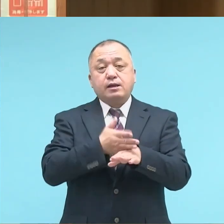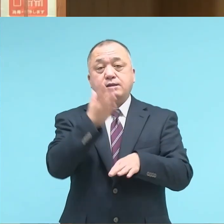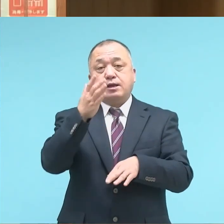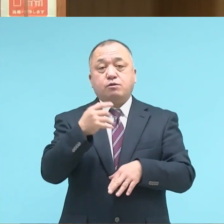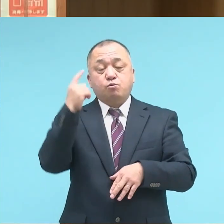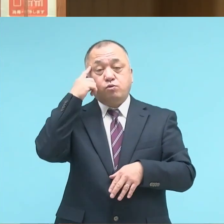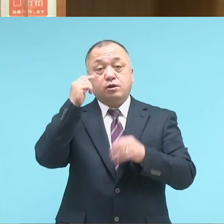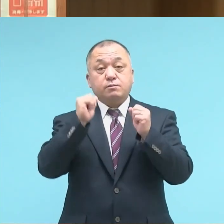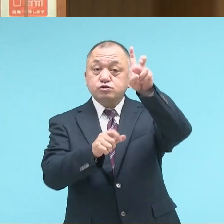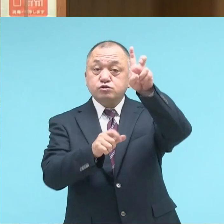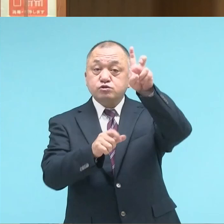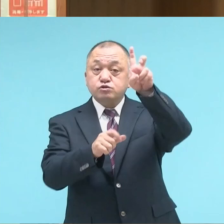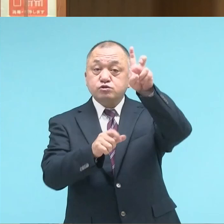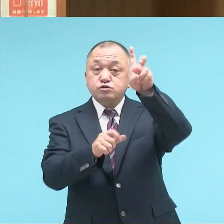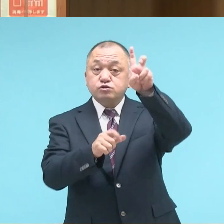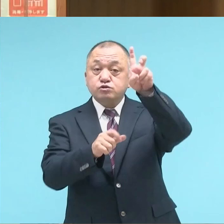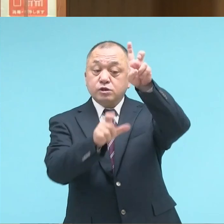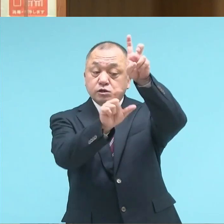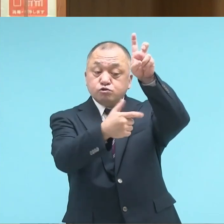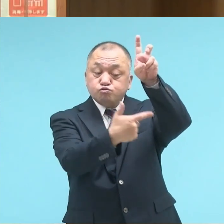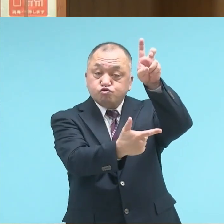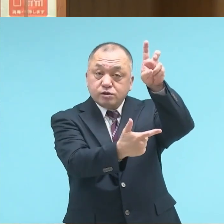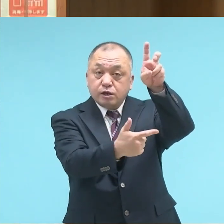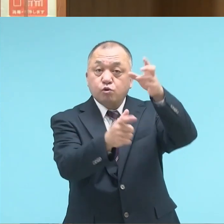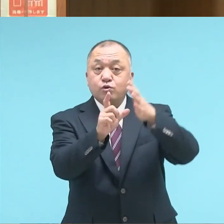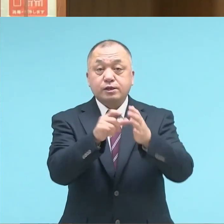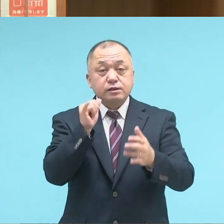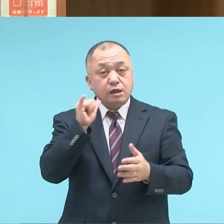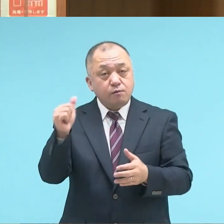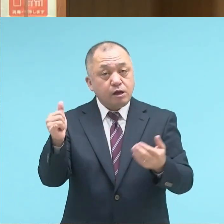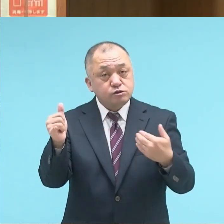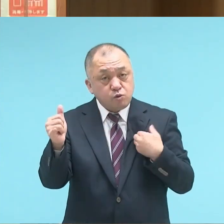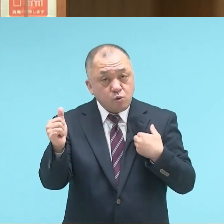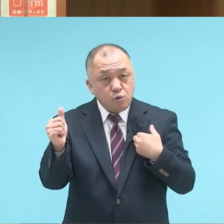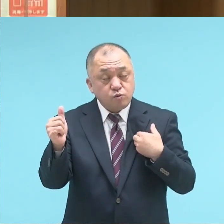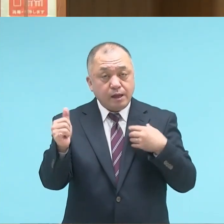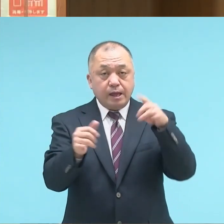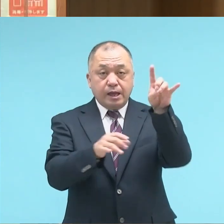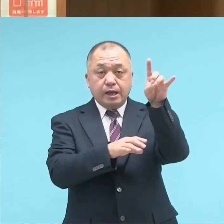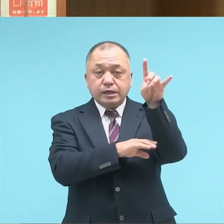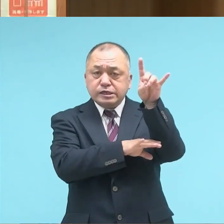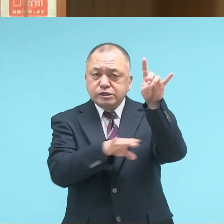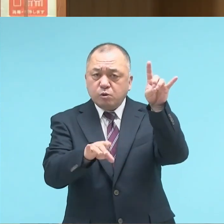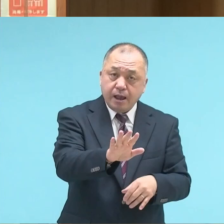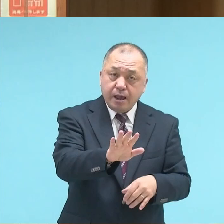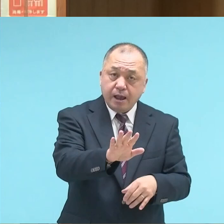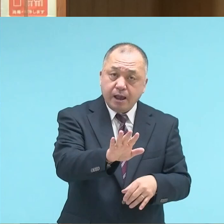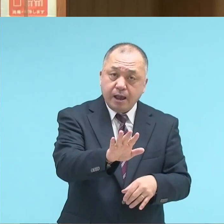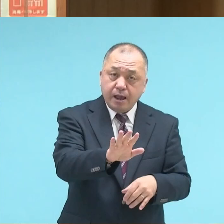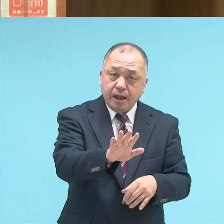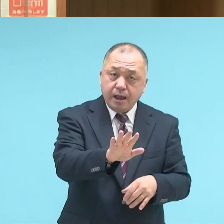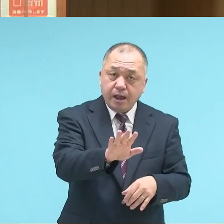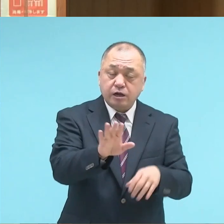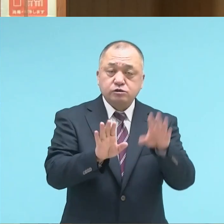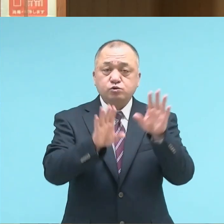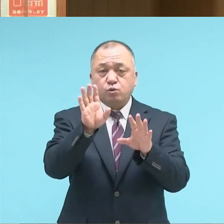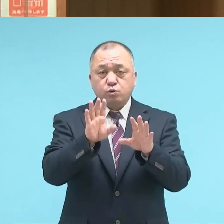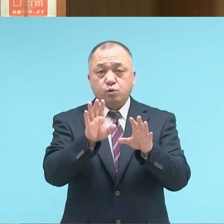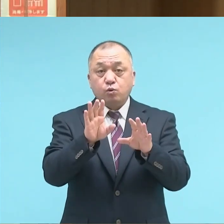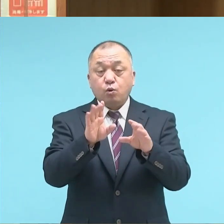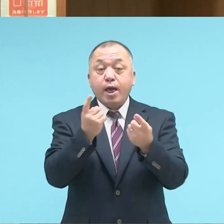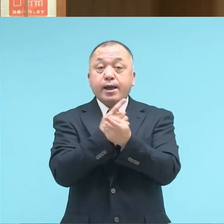。 あの6日の時点で電話しなくちゃいけないと思った何らかの指標の悪化であるとか状況の変化が6日に